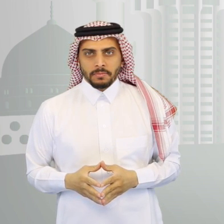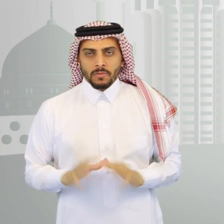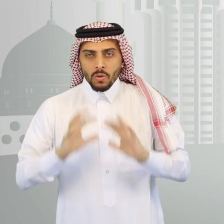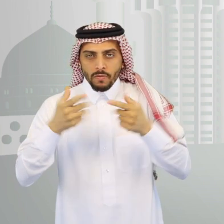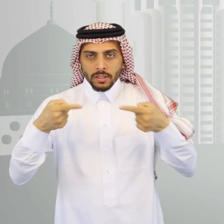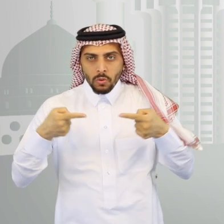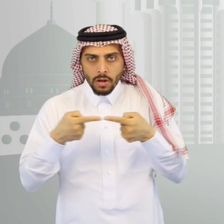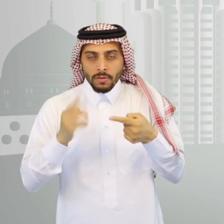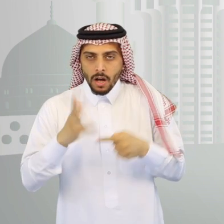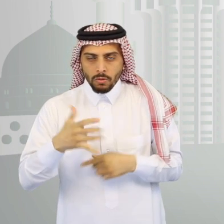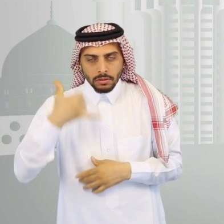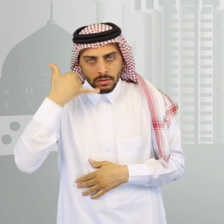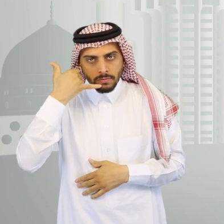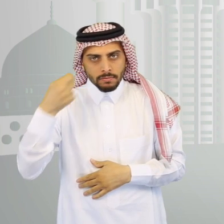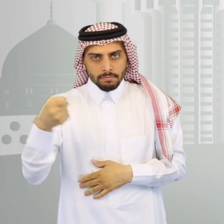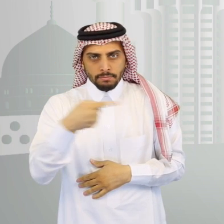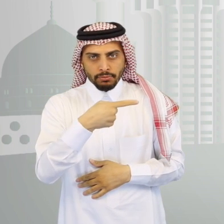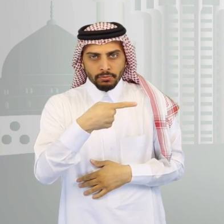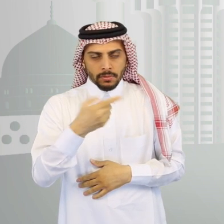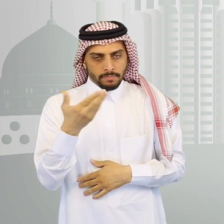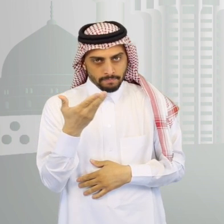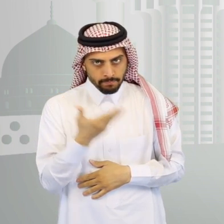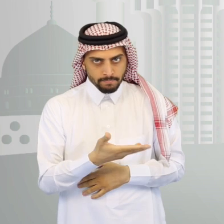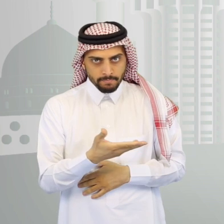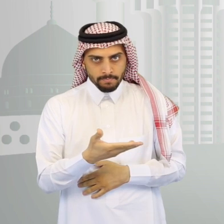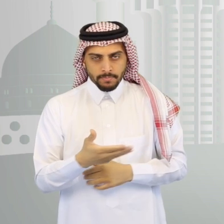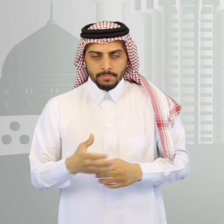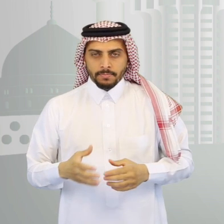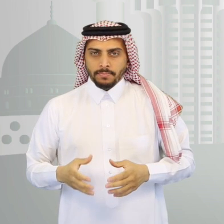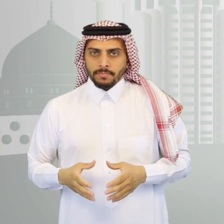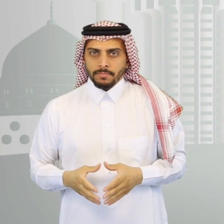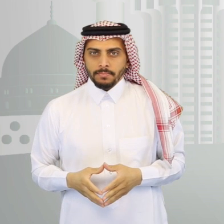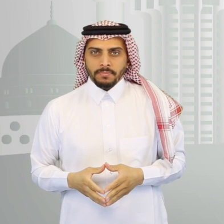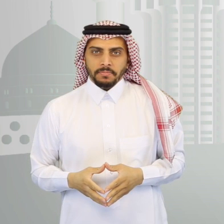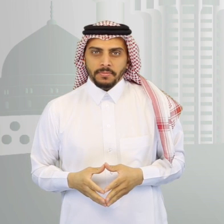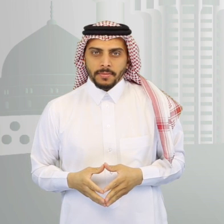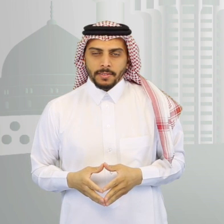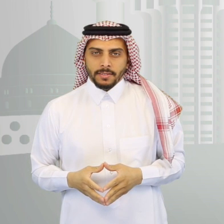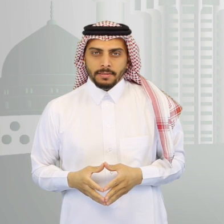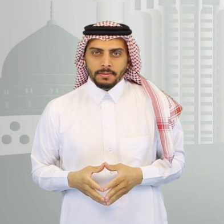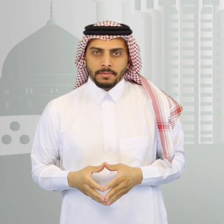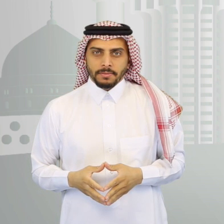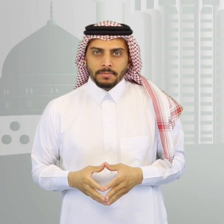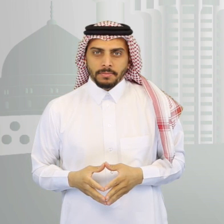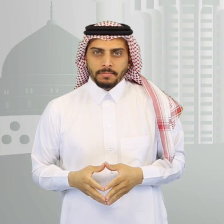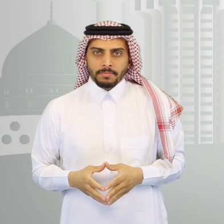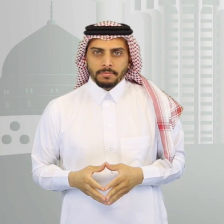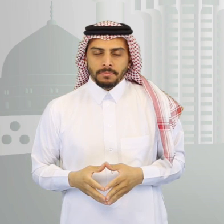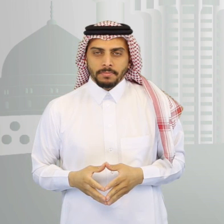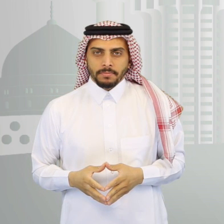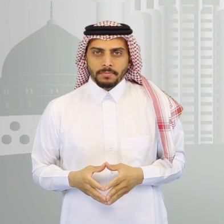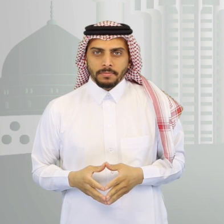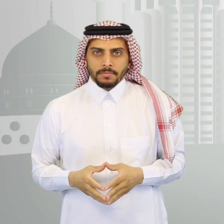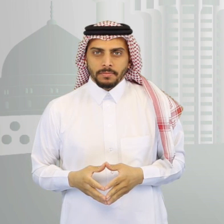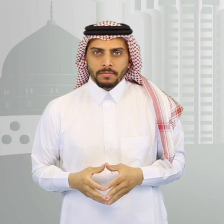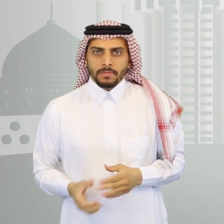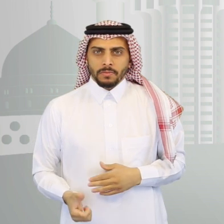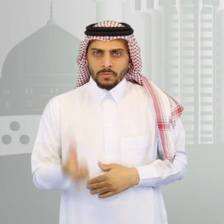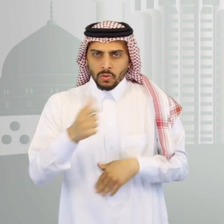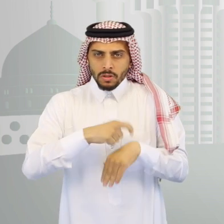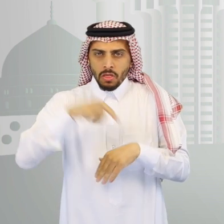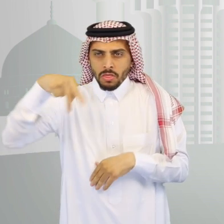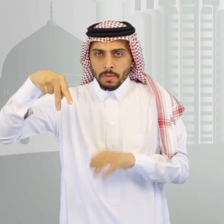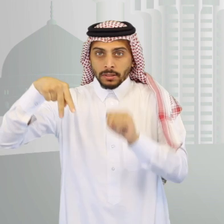او الاتصال على 011 2186 329 من الساعه